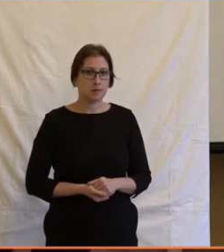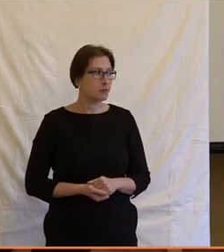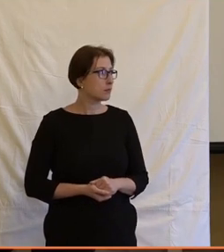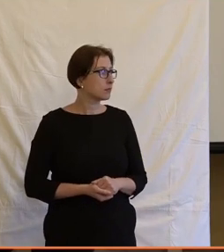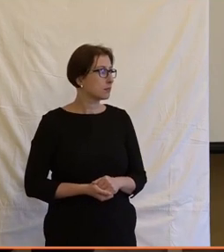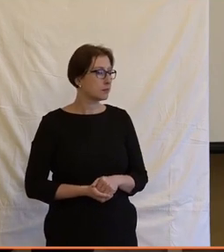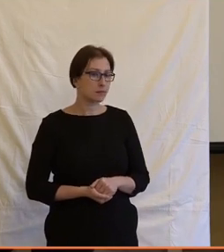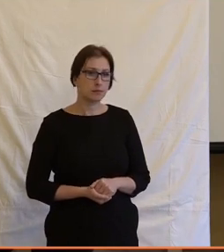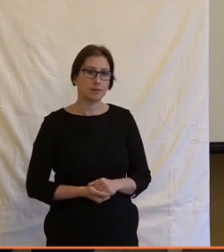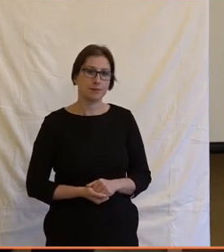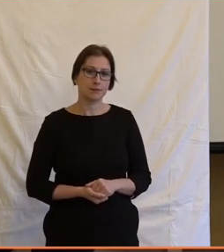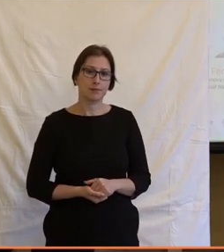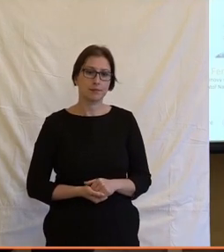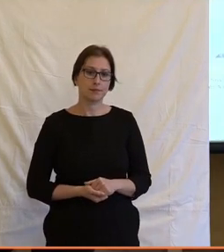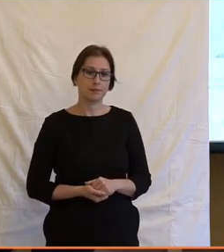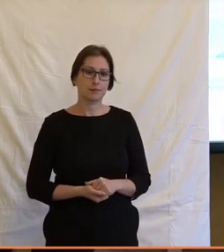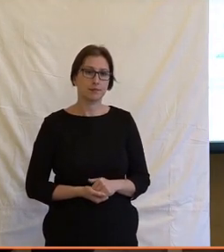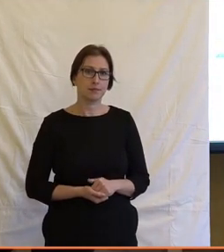Ještě jednou.